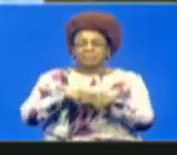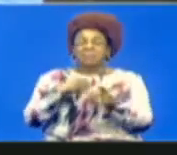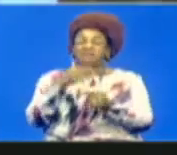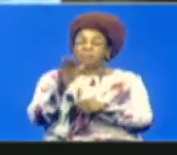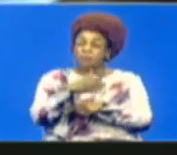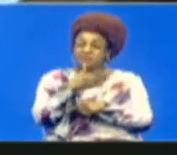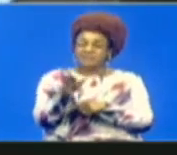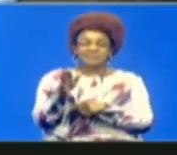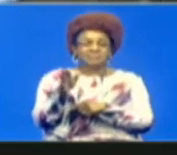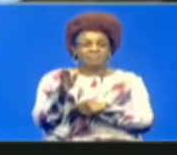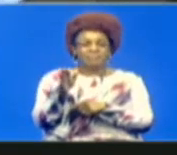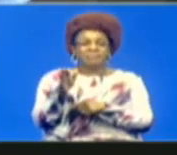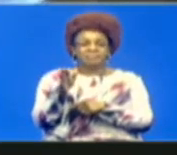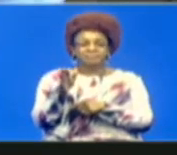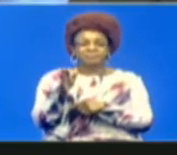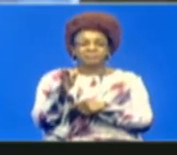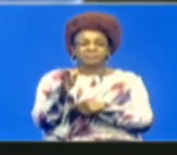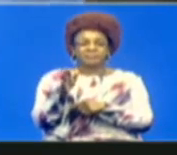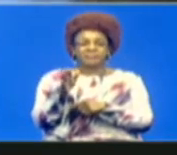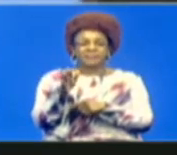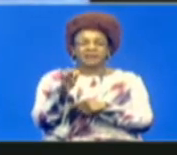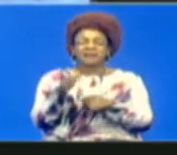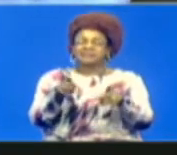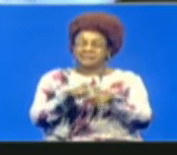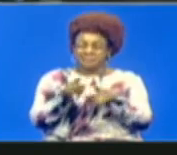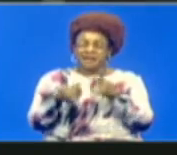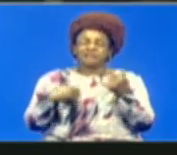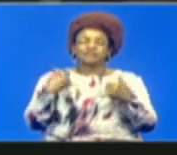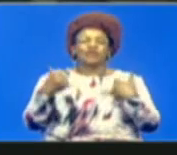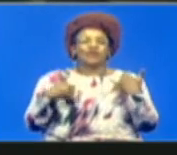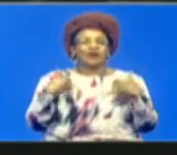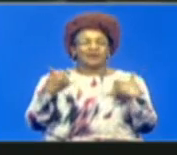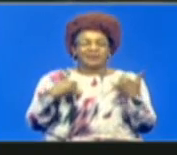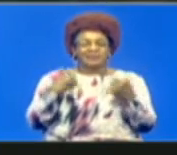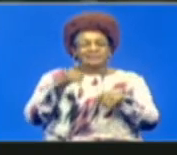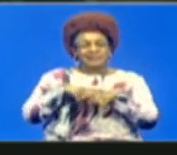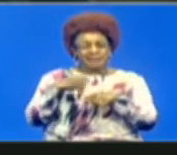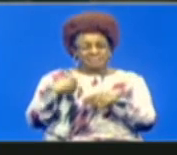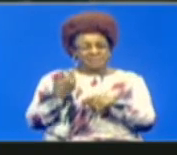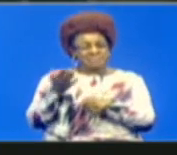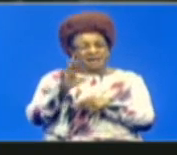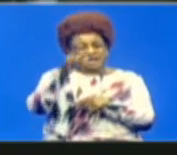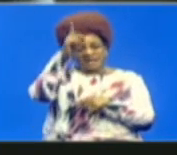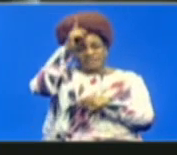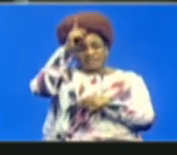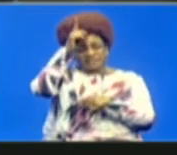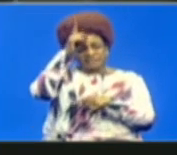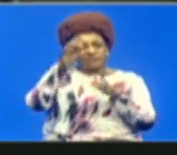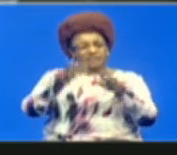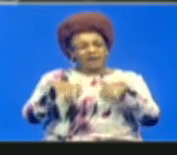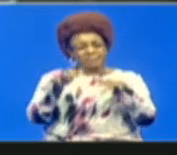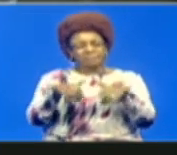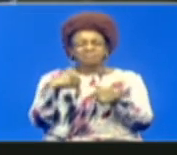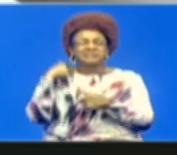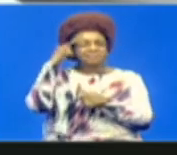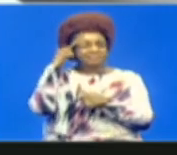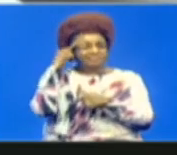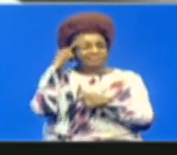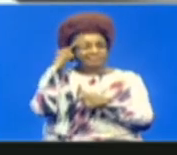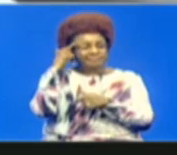na hiyo Madrid ikiwa na muziki. Vile customer yani walikuwa na enjoy ndani. Sasa vile nilirudi nyumbani mambo ya farming nikafikiria mambo ya muziki kwa